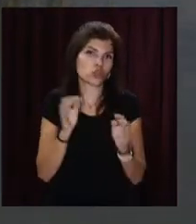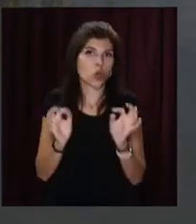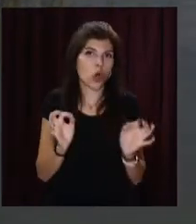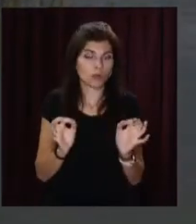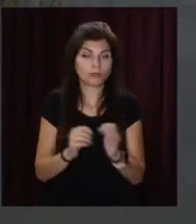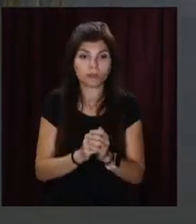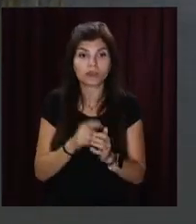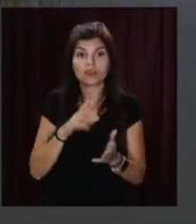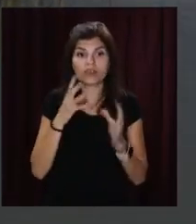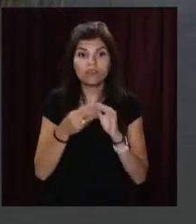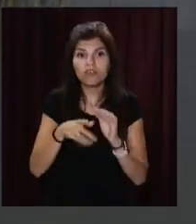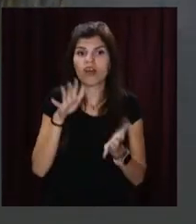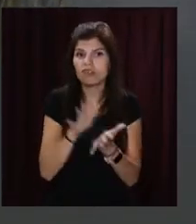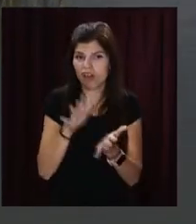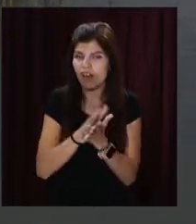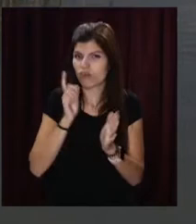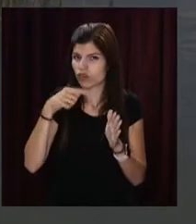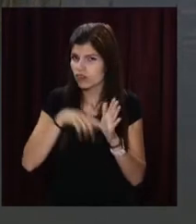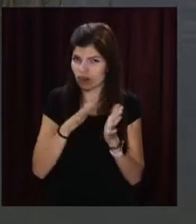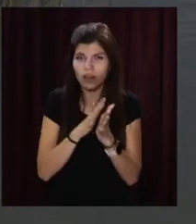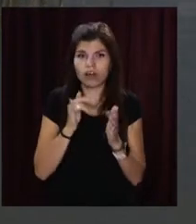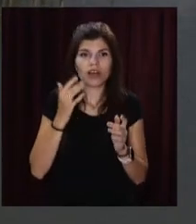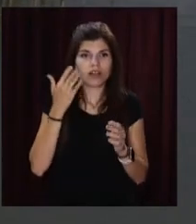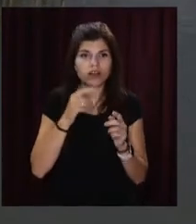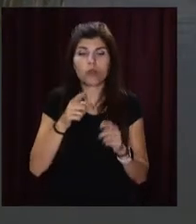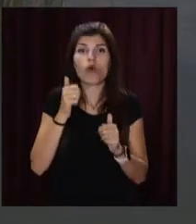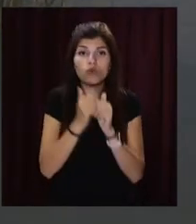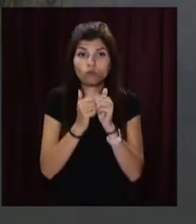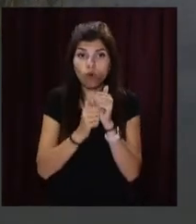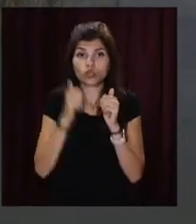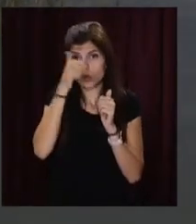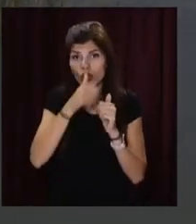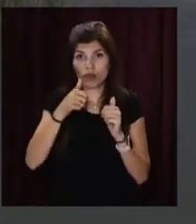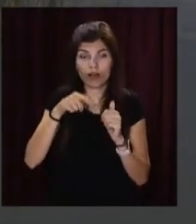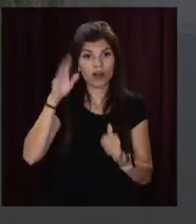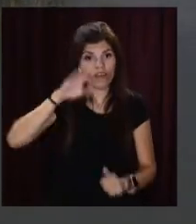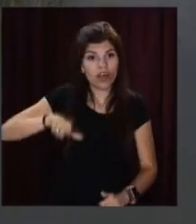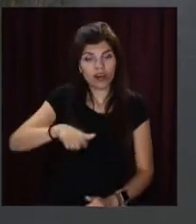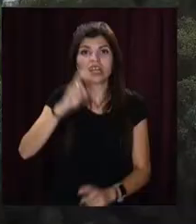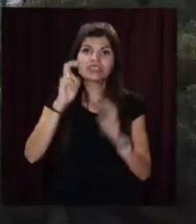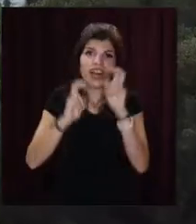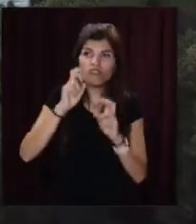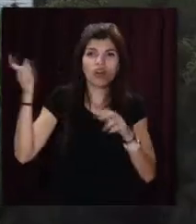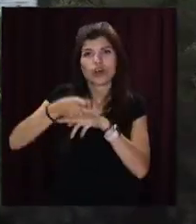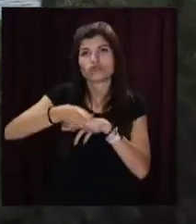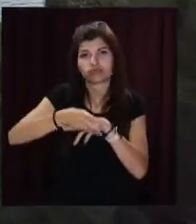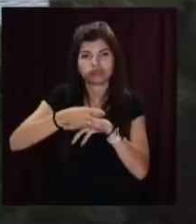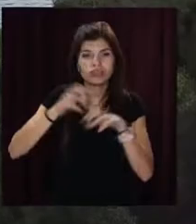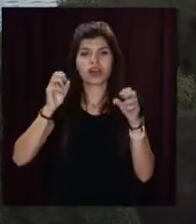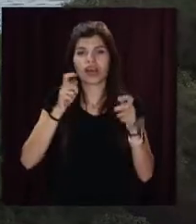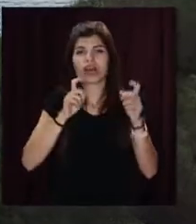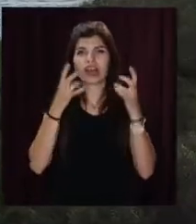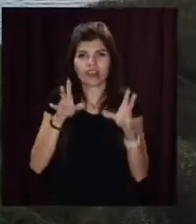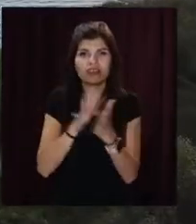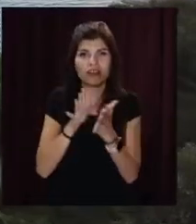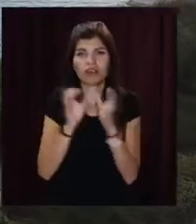в межах 8 мг на літр, це нормально для цих температурних умов та рівня забруднення. Цвітіння річки – результат